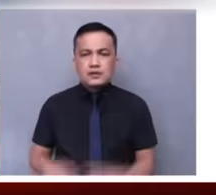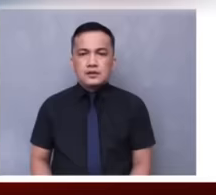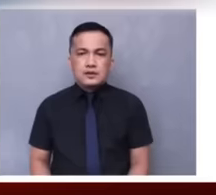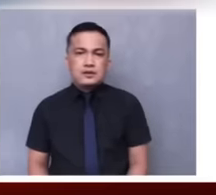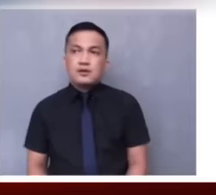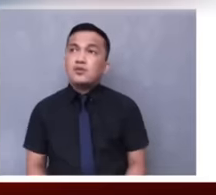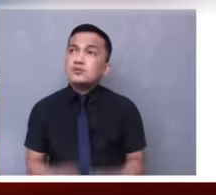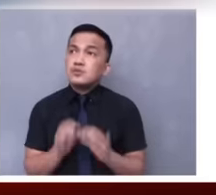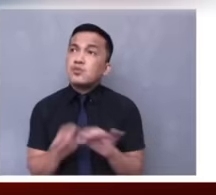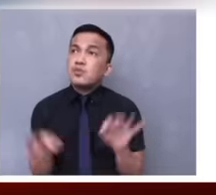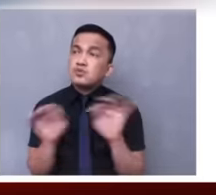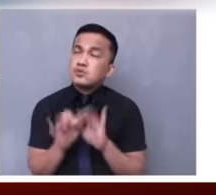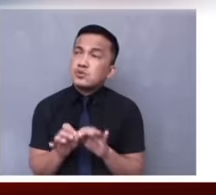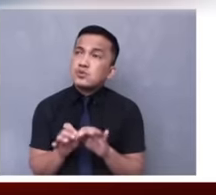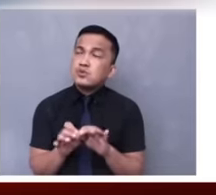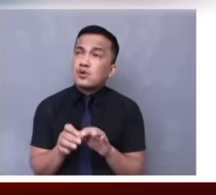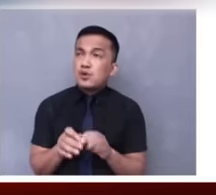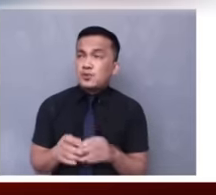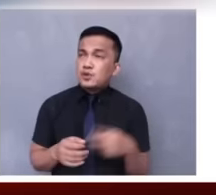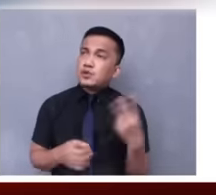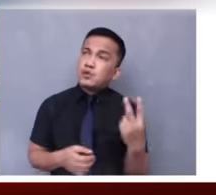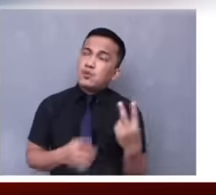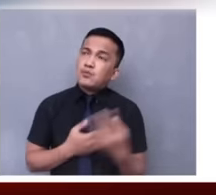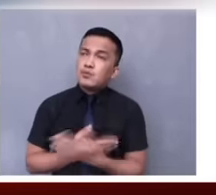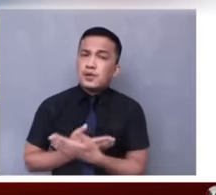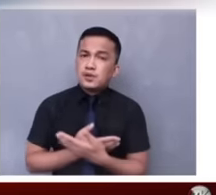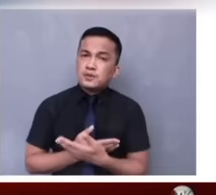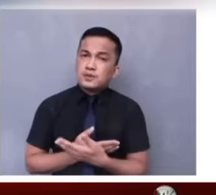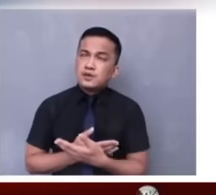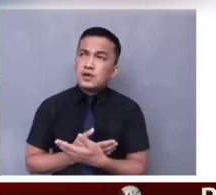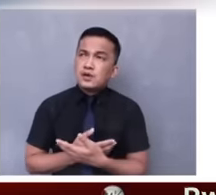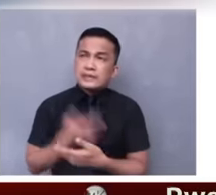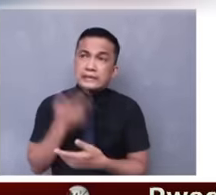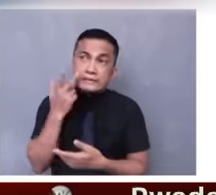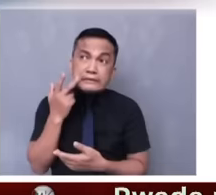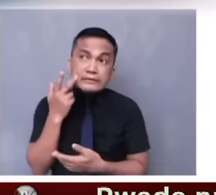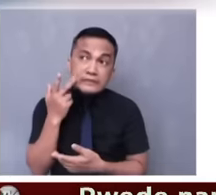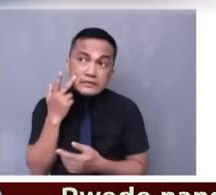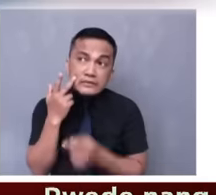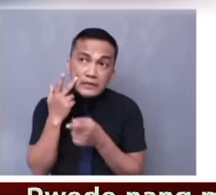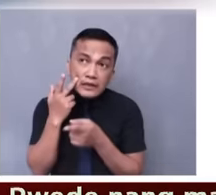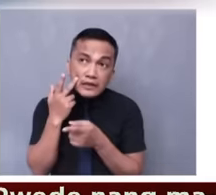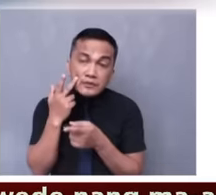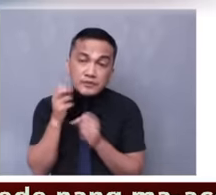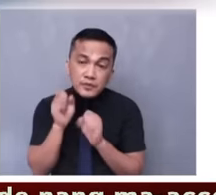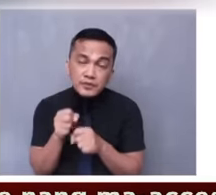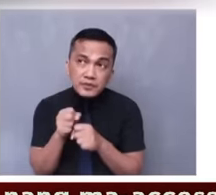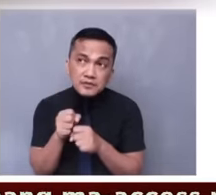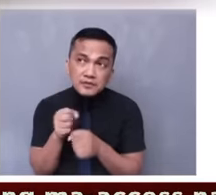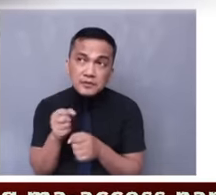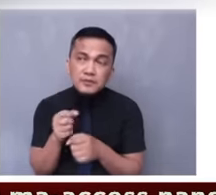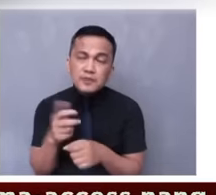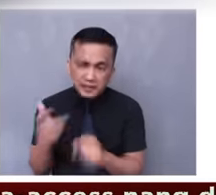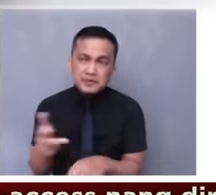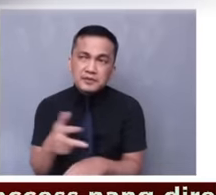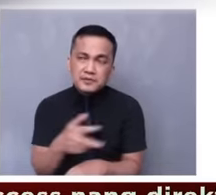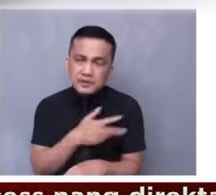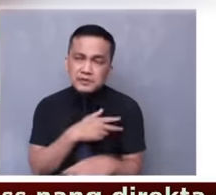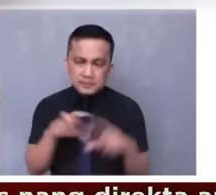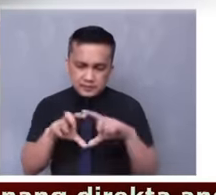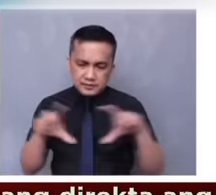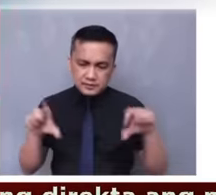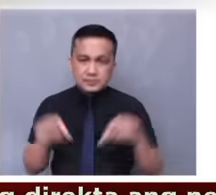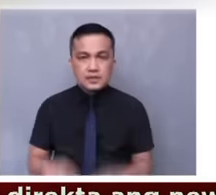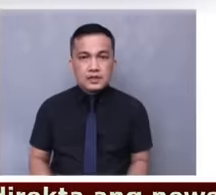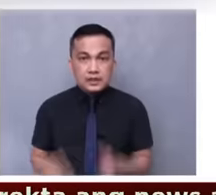meron po akong dalawang baby. Nagbabaka sakali na rin po na hanapan, meron na po akong vaccination card. Sa isang mall sa